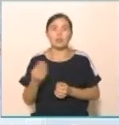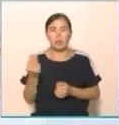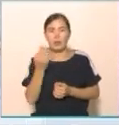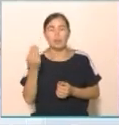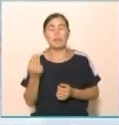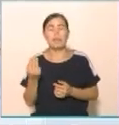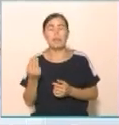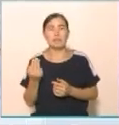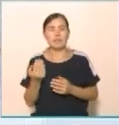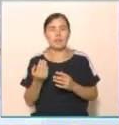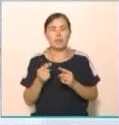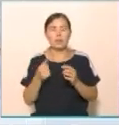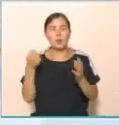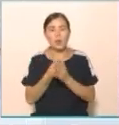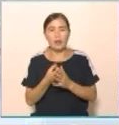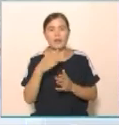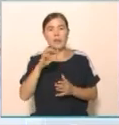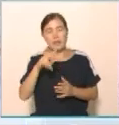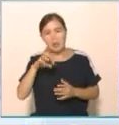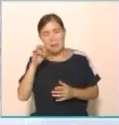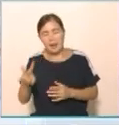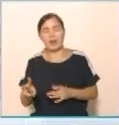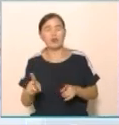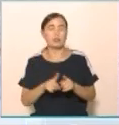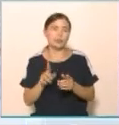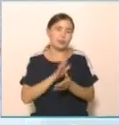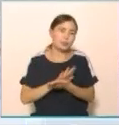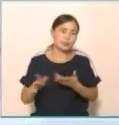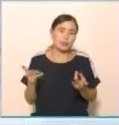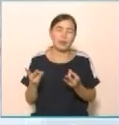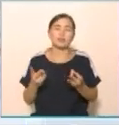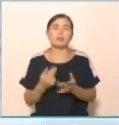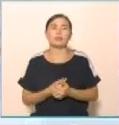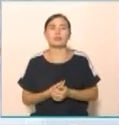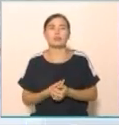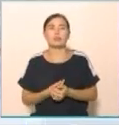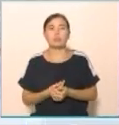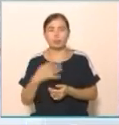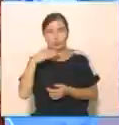Ақтаудан бері қарай сайын шапағатыпқа дейін тазаласа да жер жұмыс бар енді.